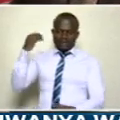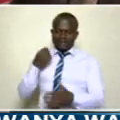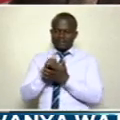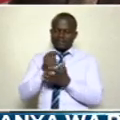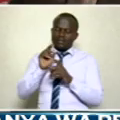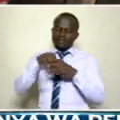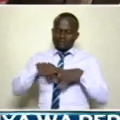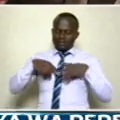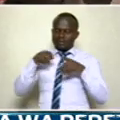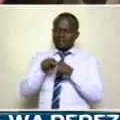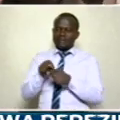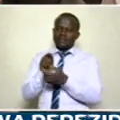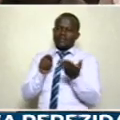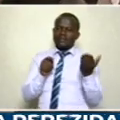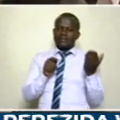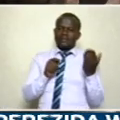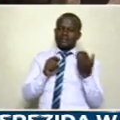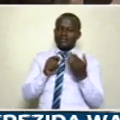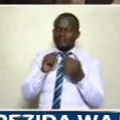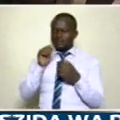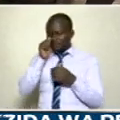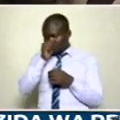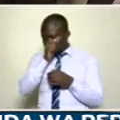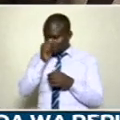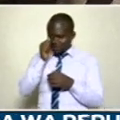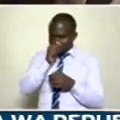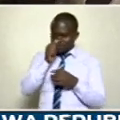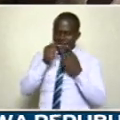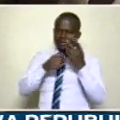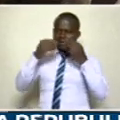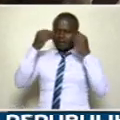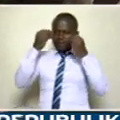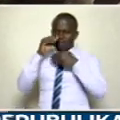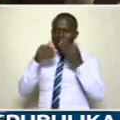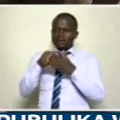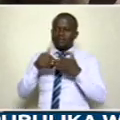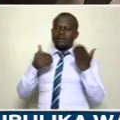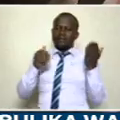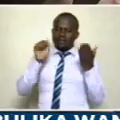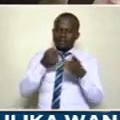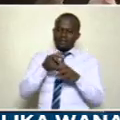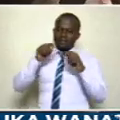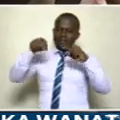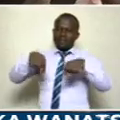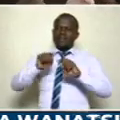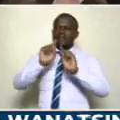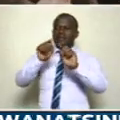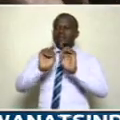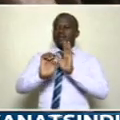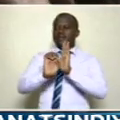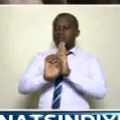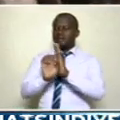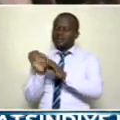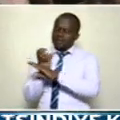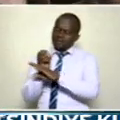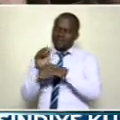muri ubwo buzima ni uburara. Amasomo hano duhabwa ni ukuba twava hano tukagira n'inama bagenzi